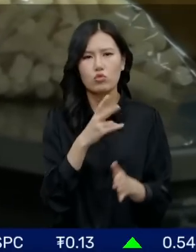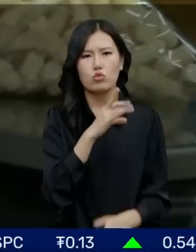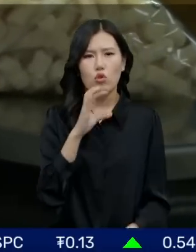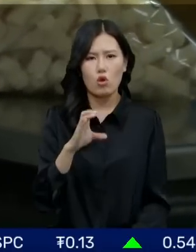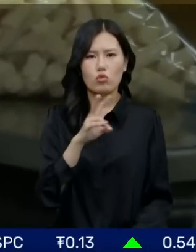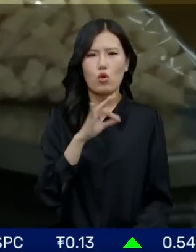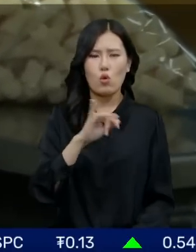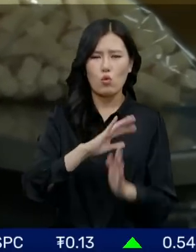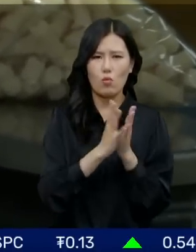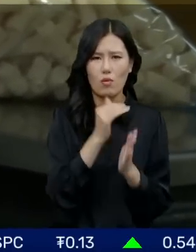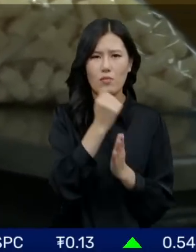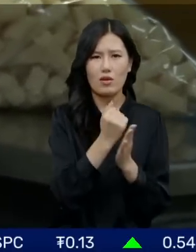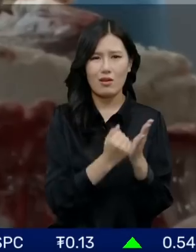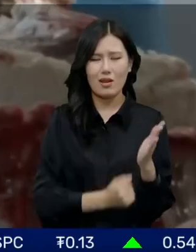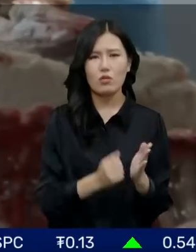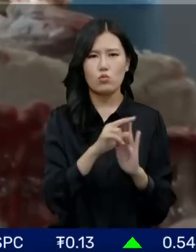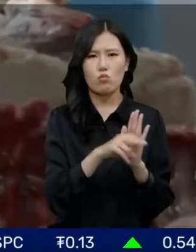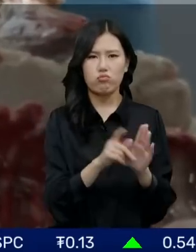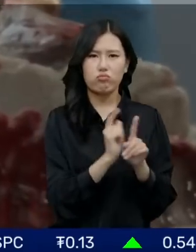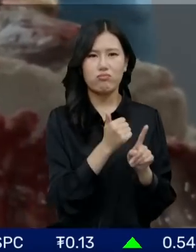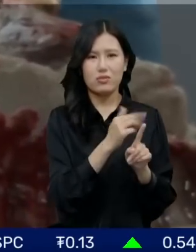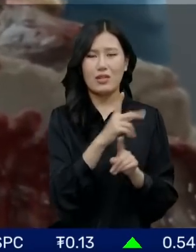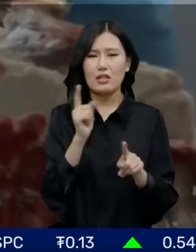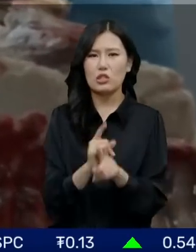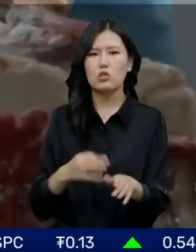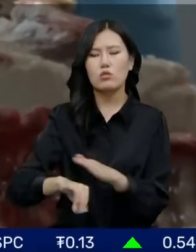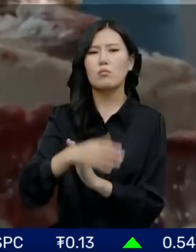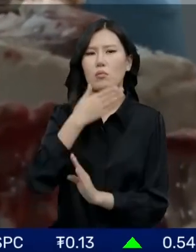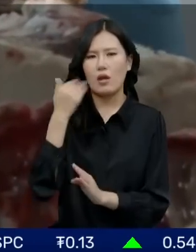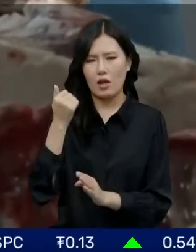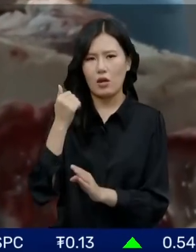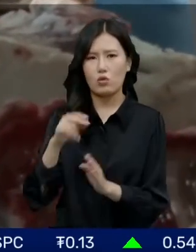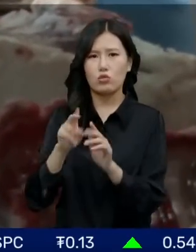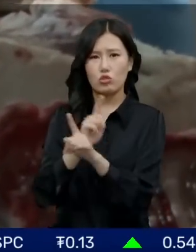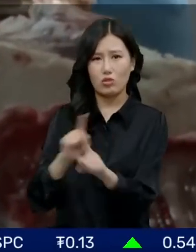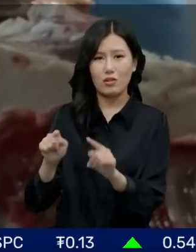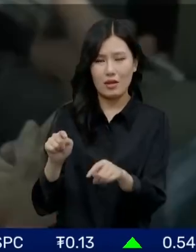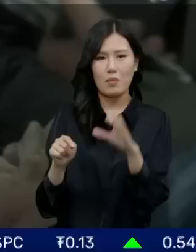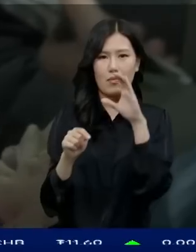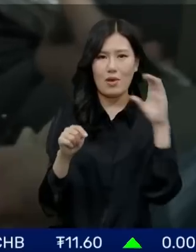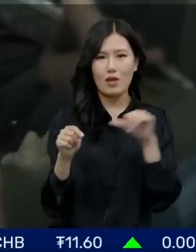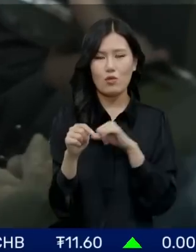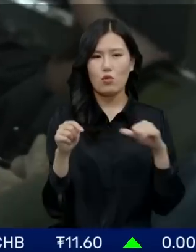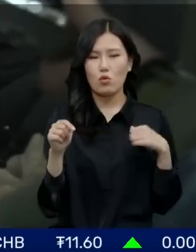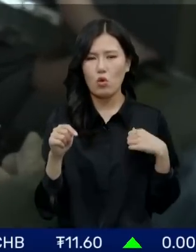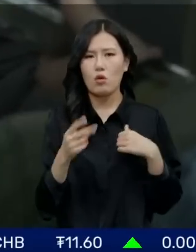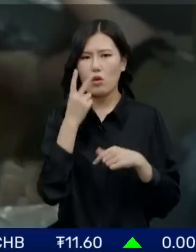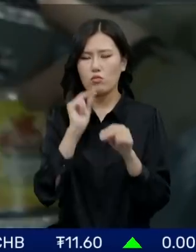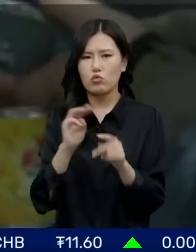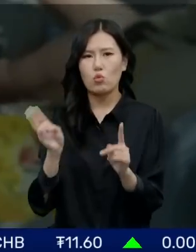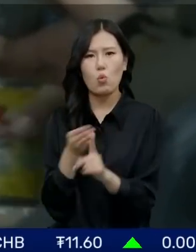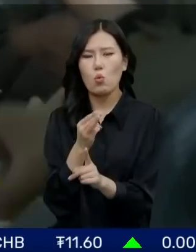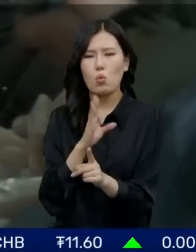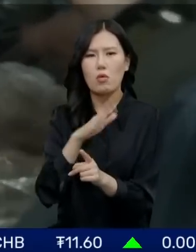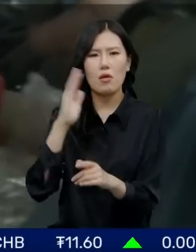хүртэл хэрэгжилт хангалтгүй. За ялангуяа стандартаа хүрч байгаа хэсгийг хэмжиж байгаа байгууллагууд нь хүртэл хуурамч ар сертификат олгодог тухай хэллээ. Үүнээс болоод